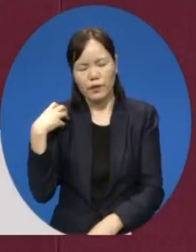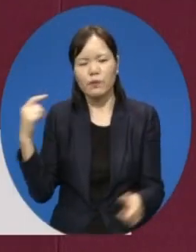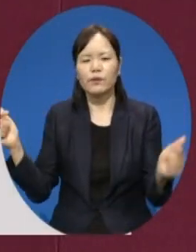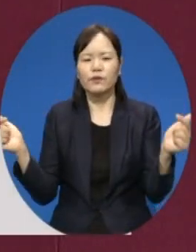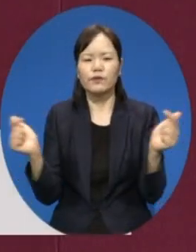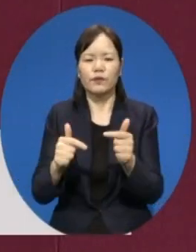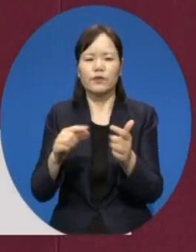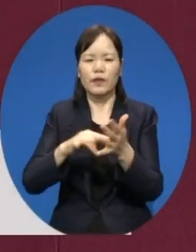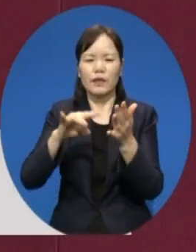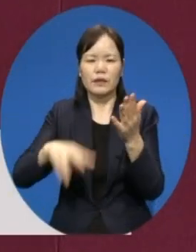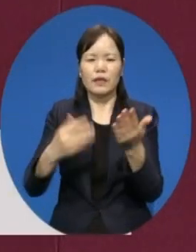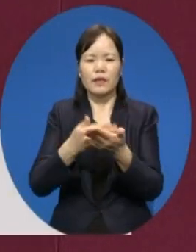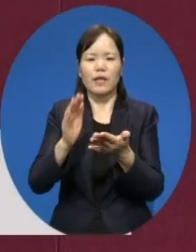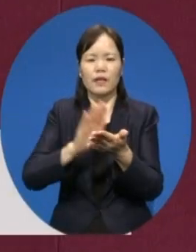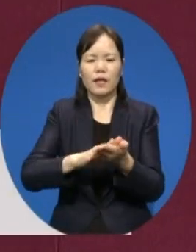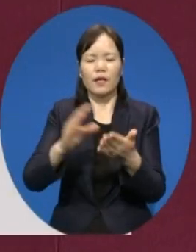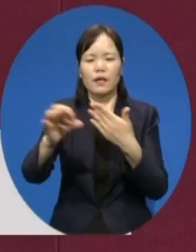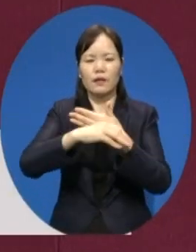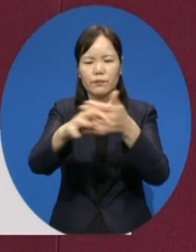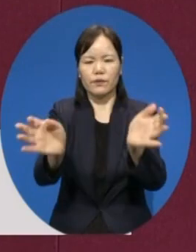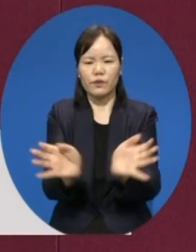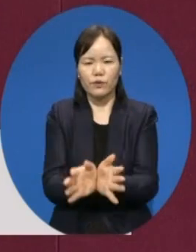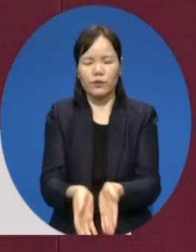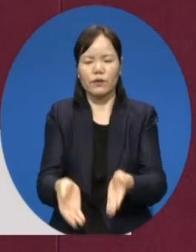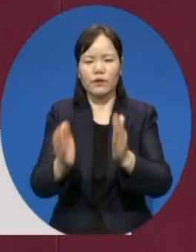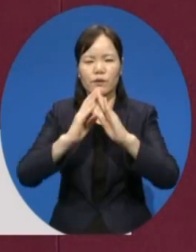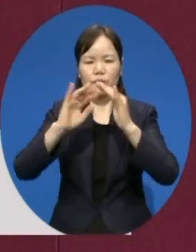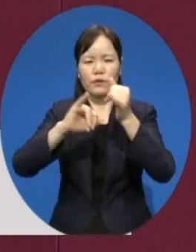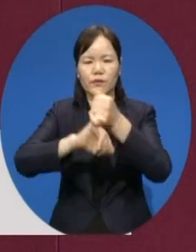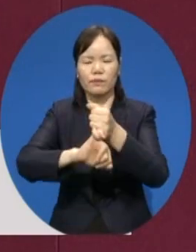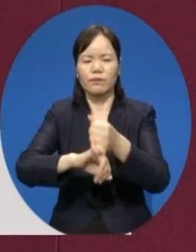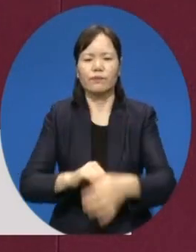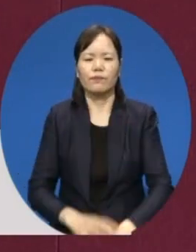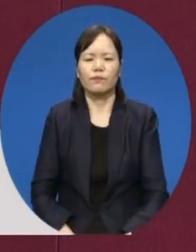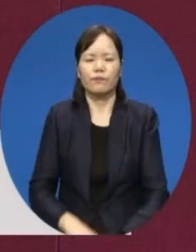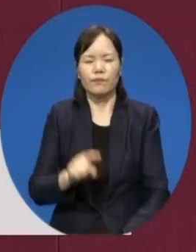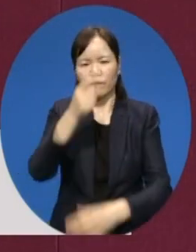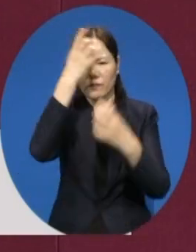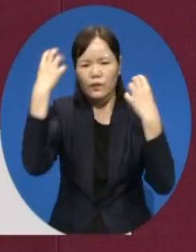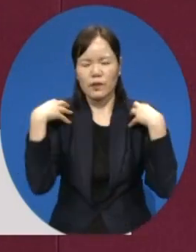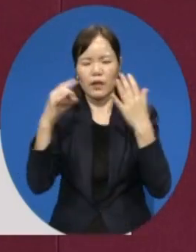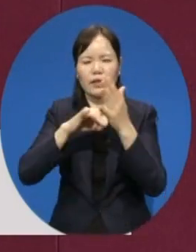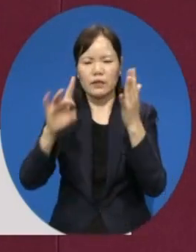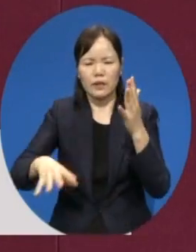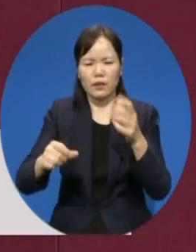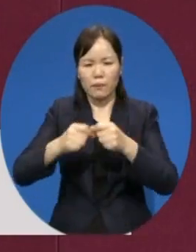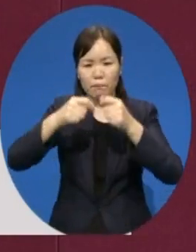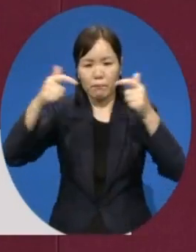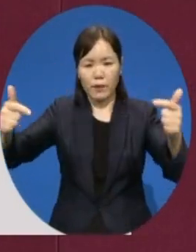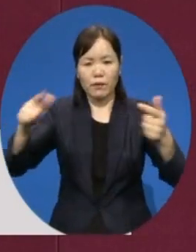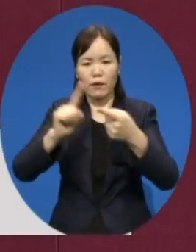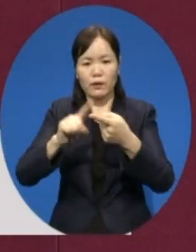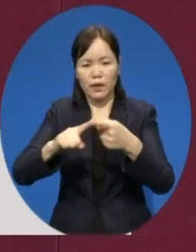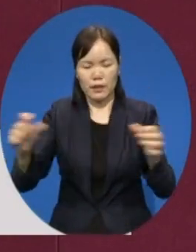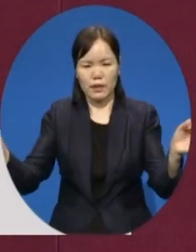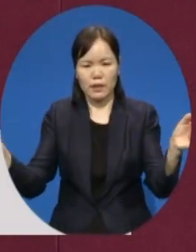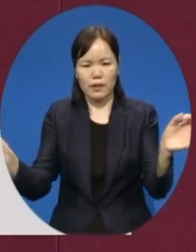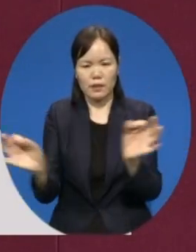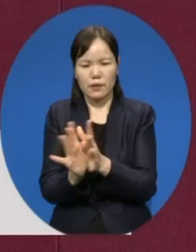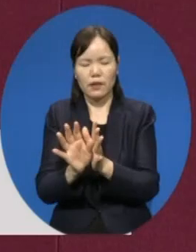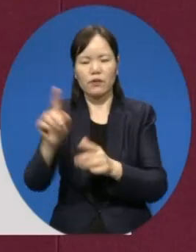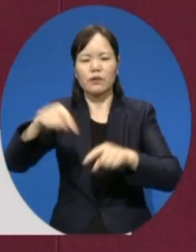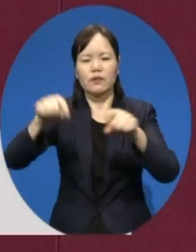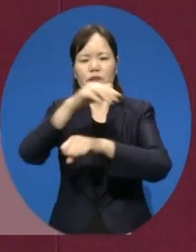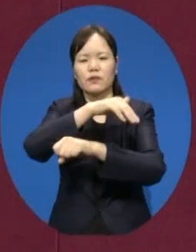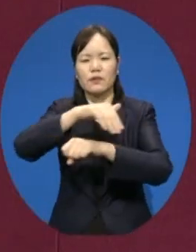줄이는 세제개혁 TF를 구성하겠습니다. 이 정권의 세금 폭탄을 제거하는 정책,